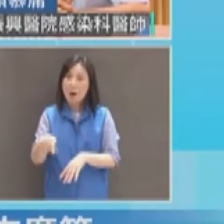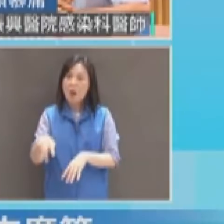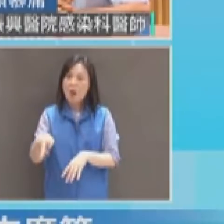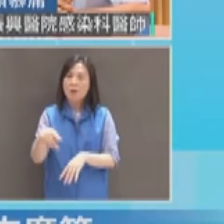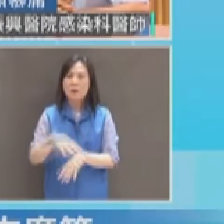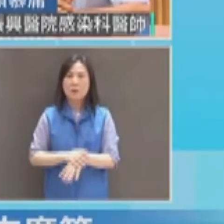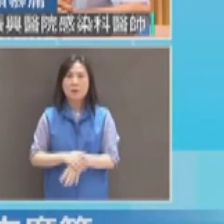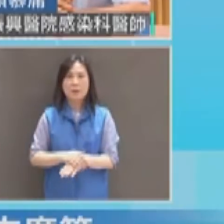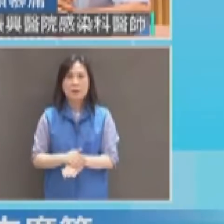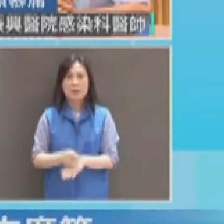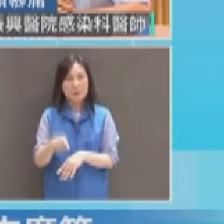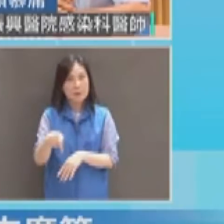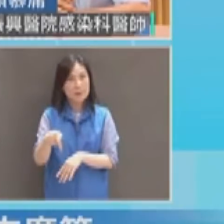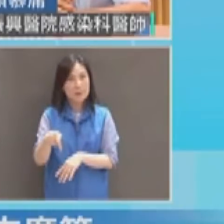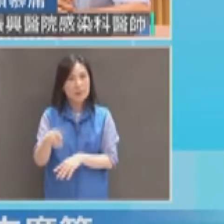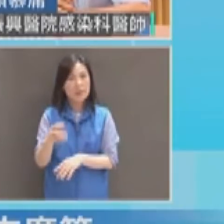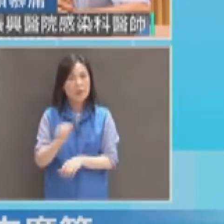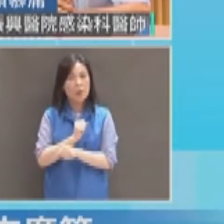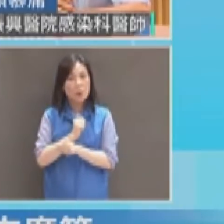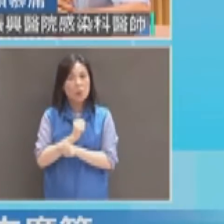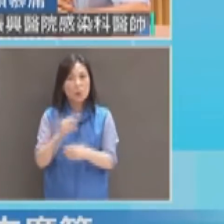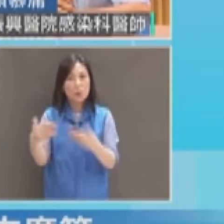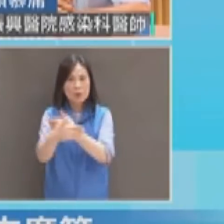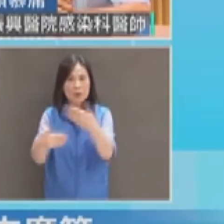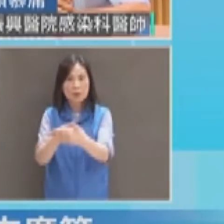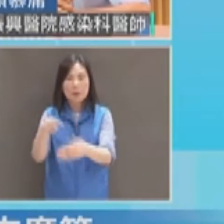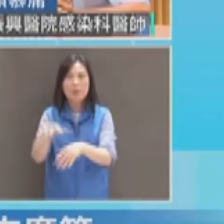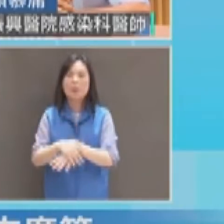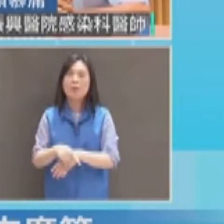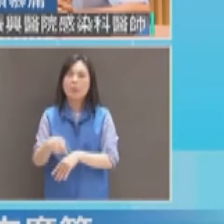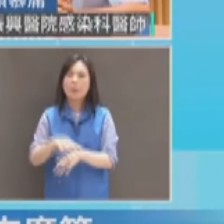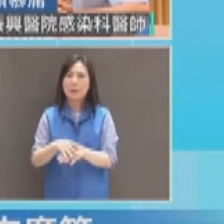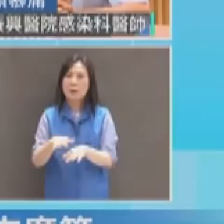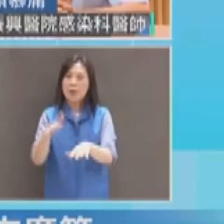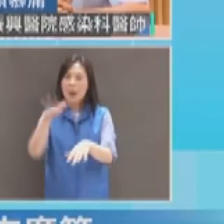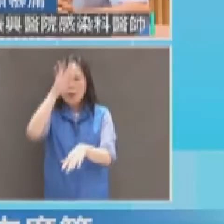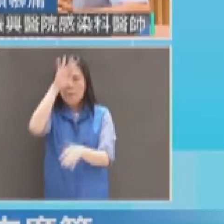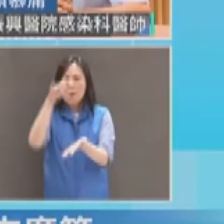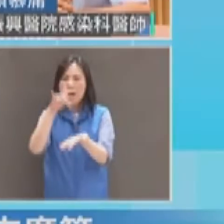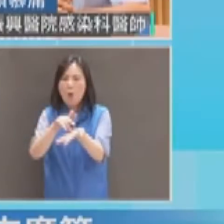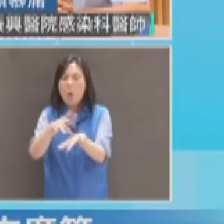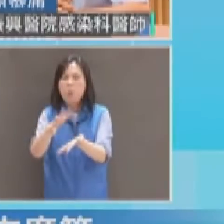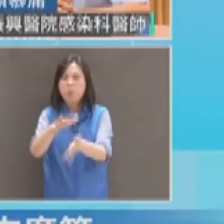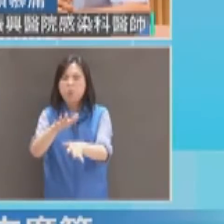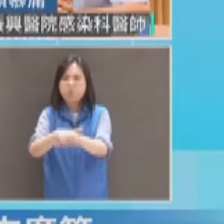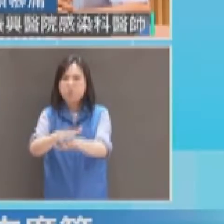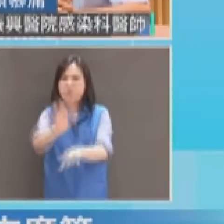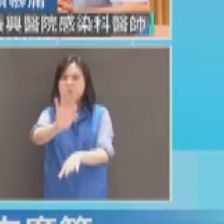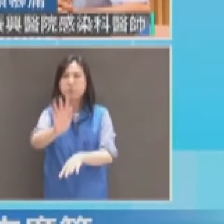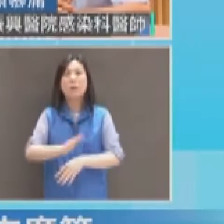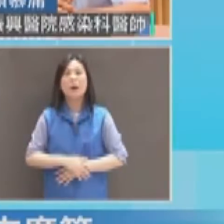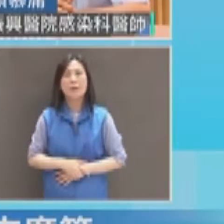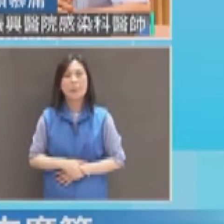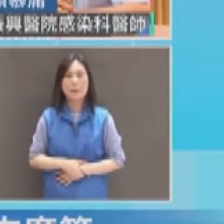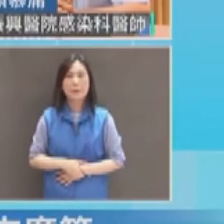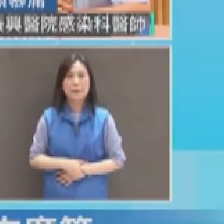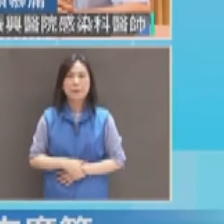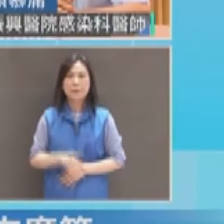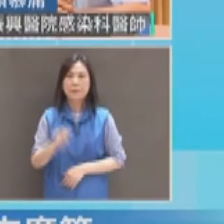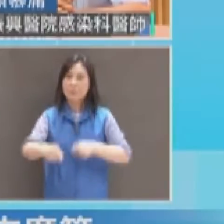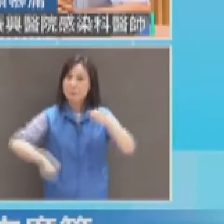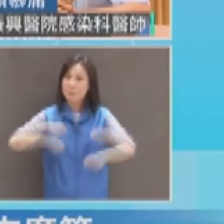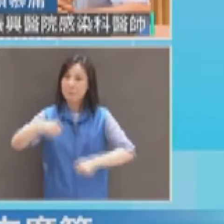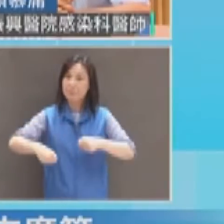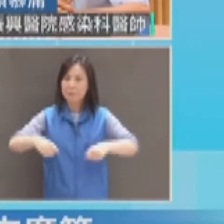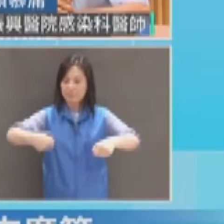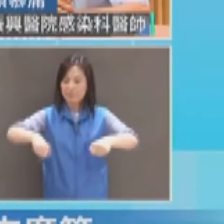搭乘你的这个交通工具的时候不要把病毒沾在身上。那我们看看这个 U-bike 的